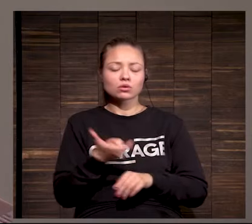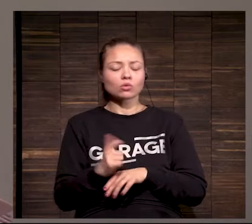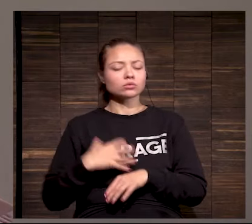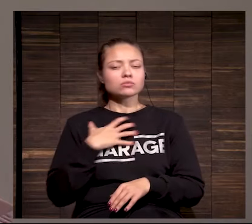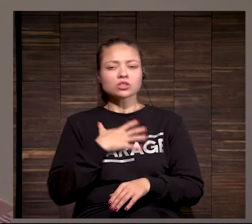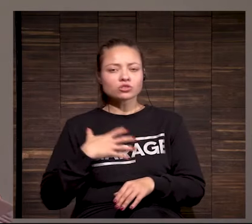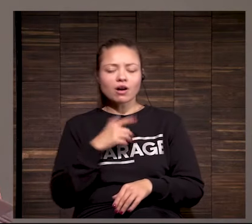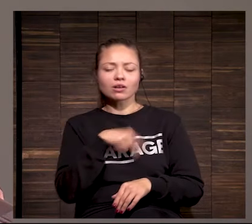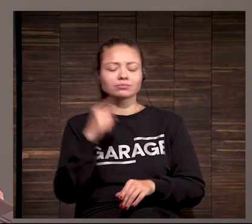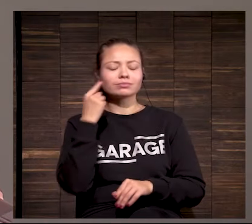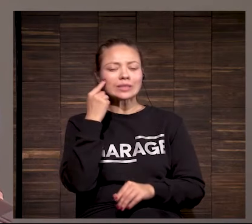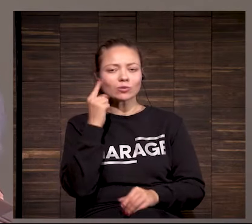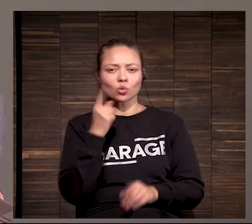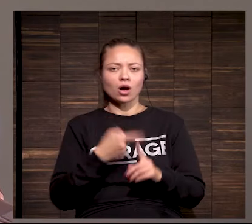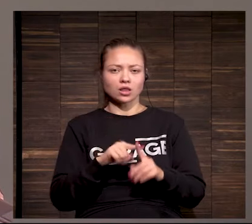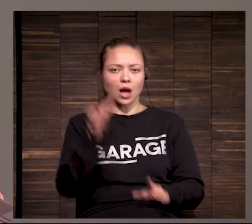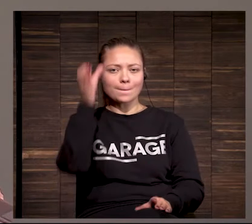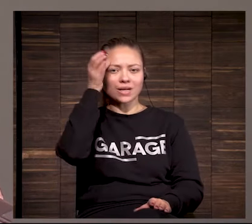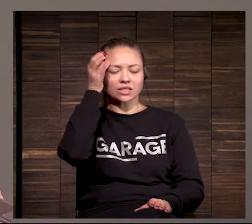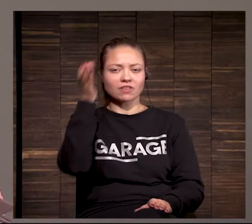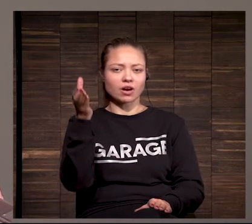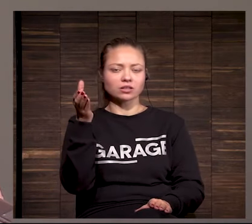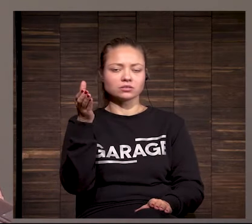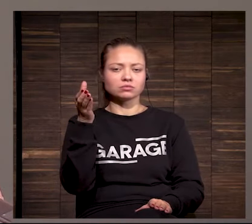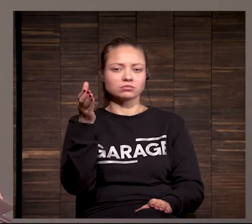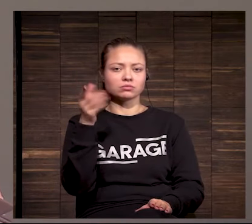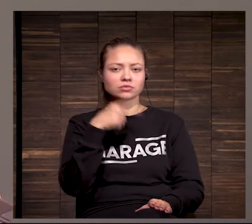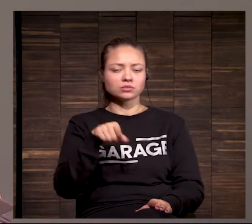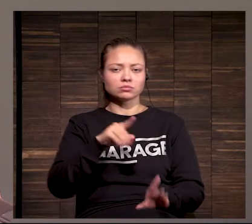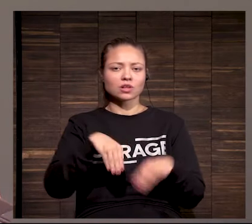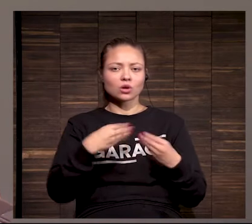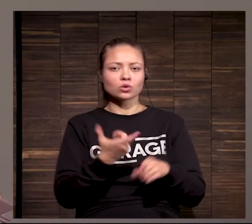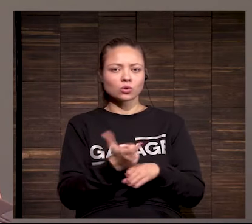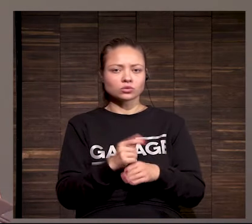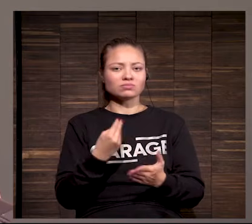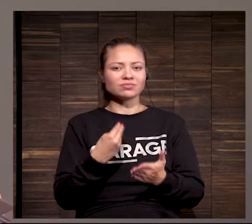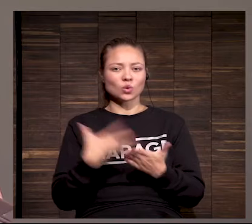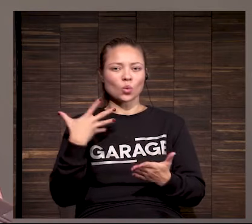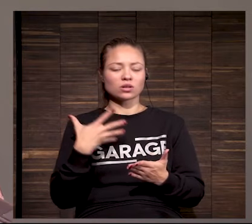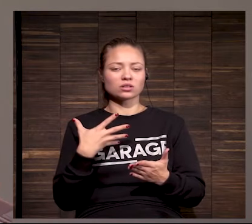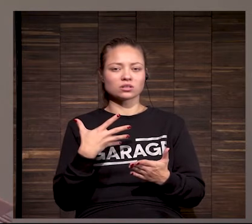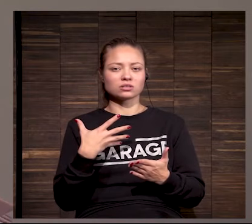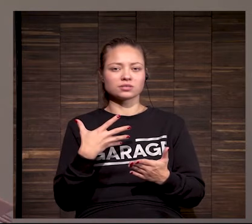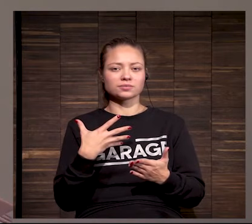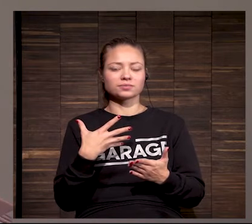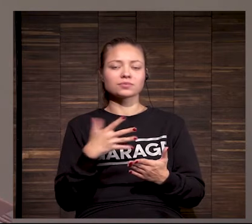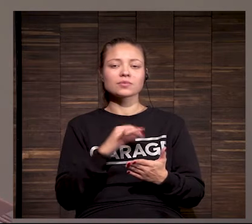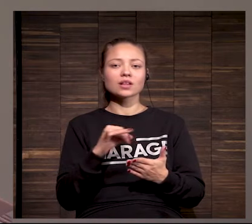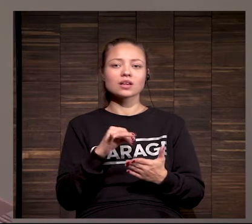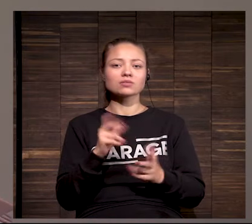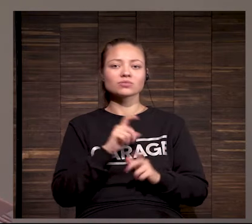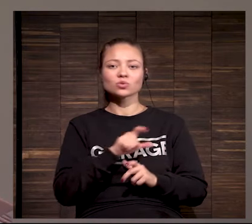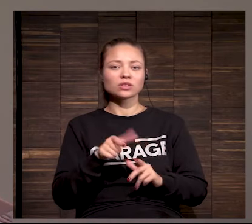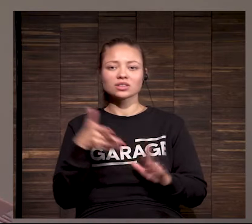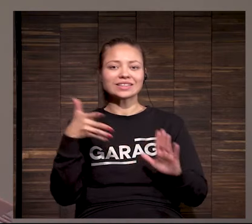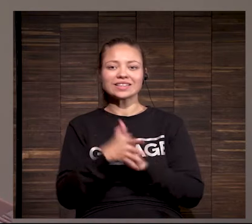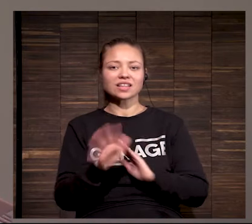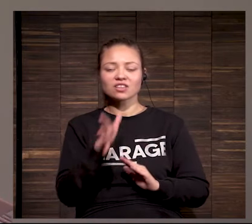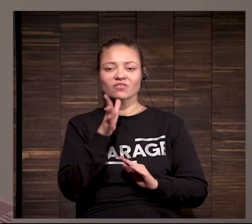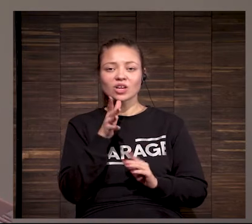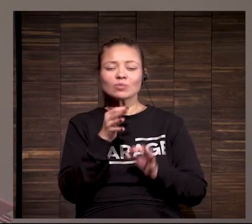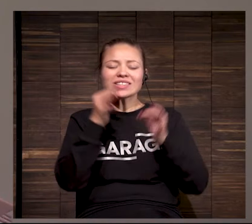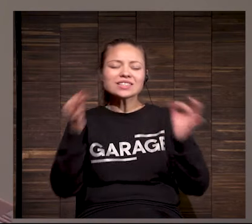переживают они понимают что это образование им дается очень дорого и они не тратят времени на что